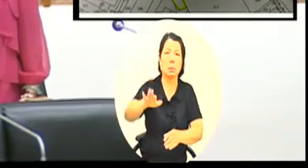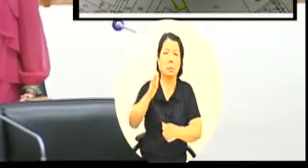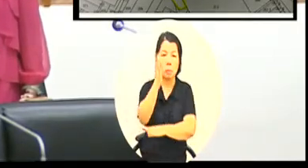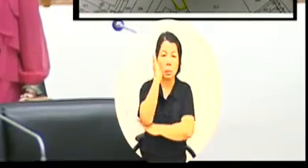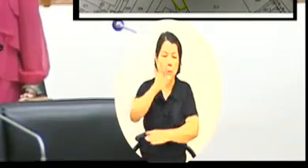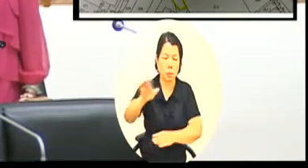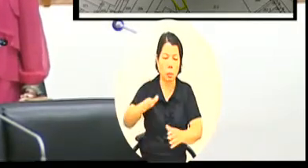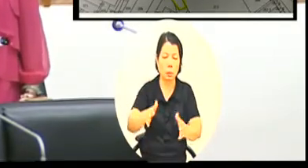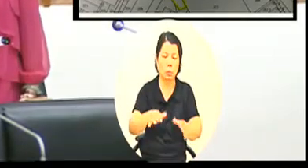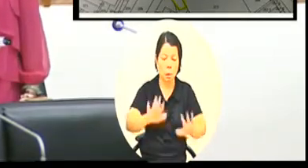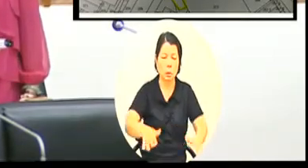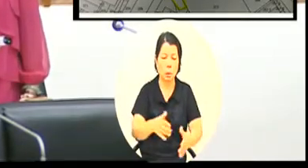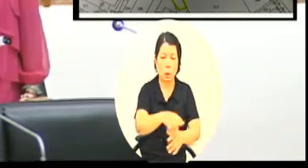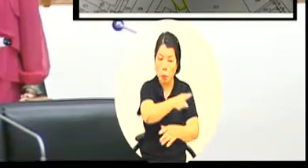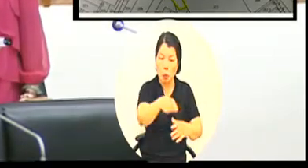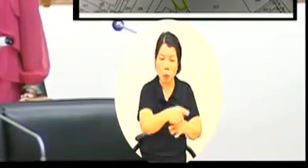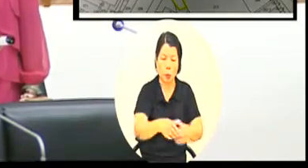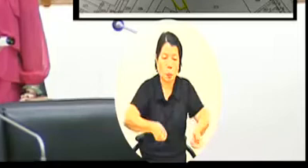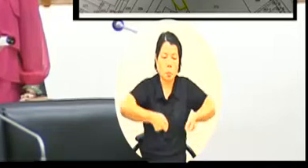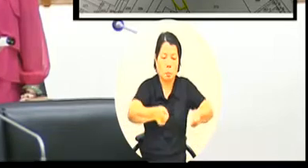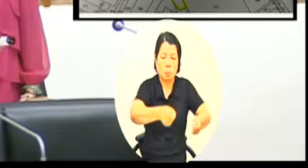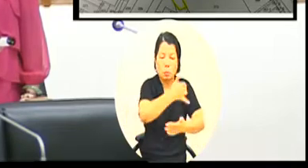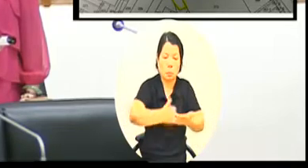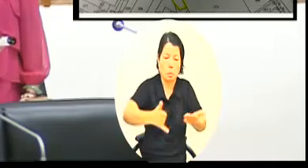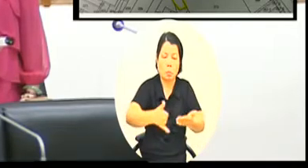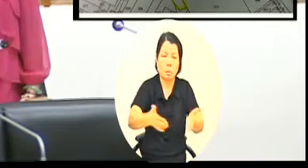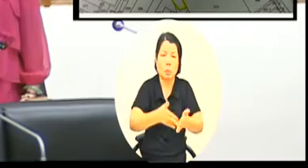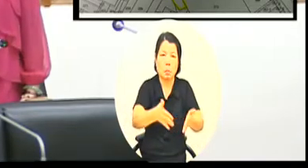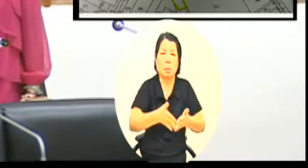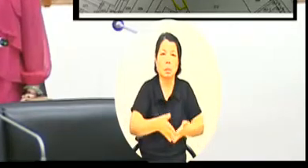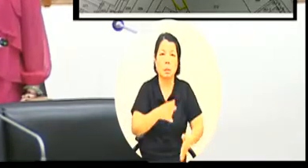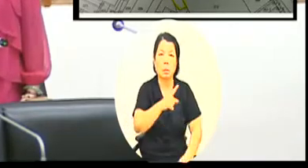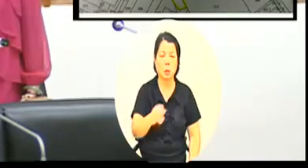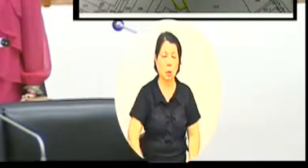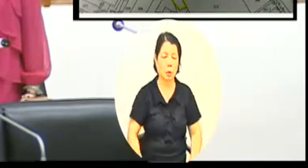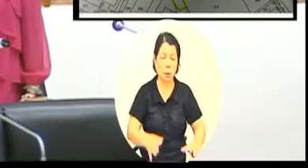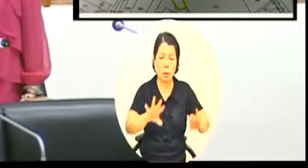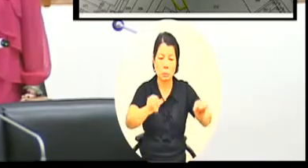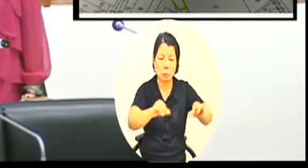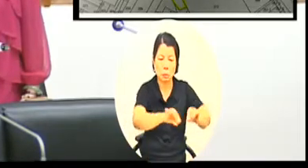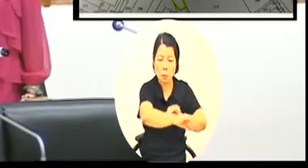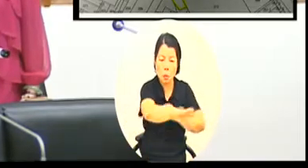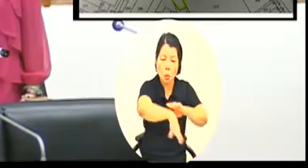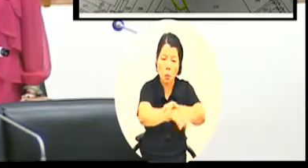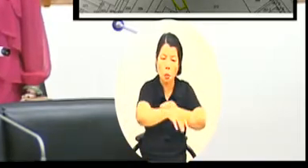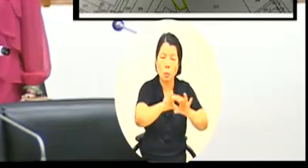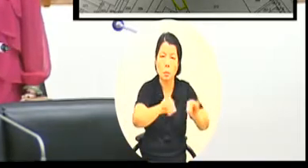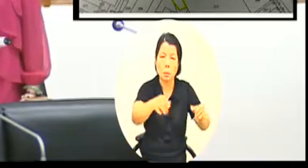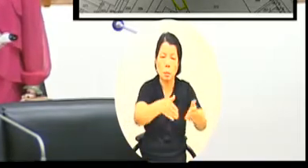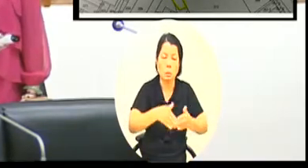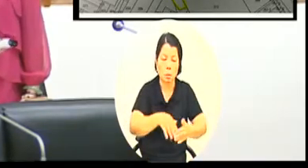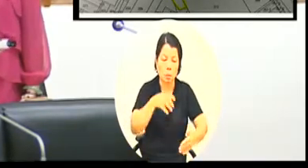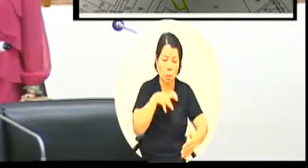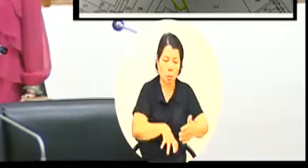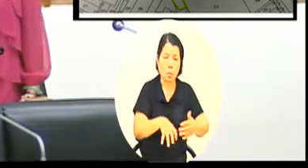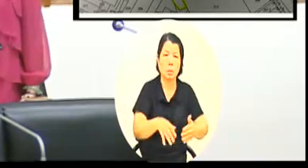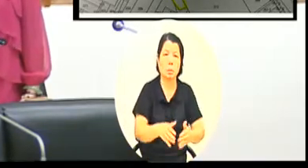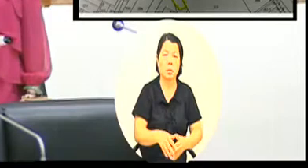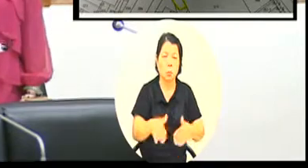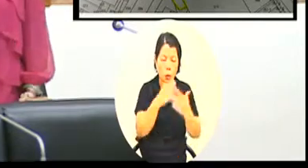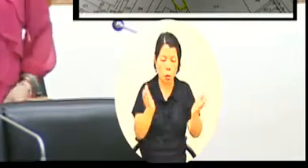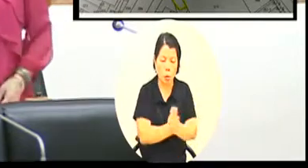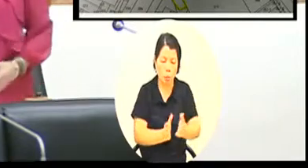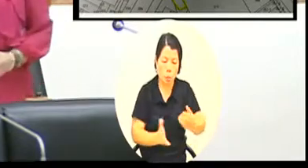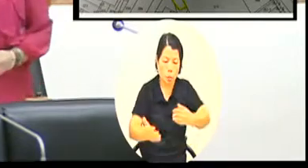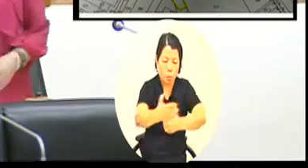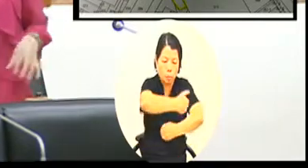个基地刚好这个左营大路，他出来的地方只有这一块，他这边的也只有这么一小块，后面其实他整个都被包在